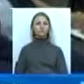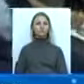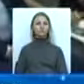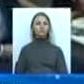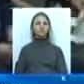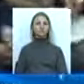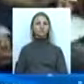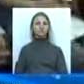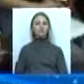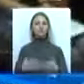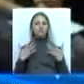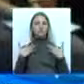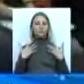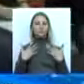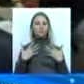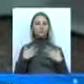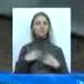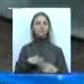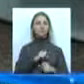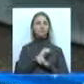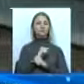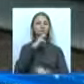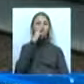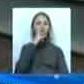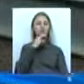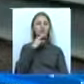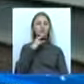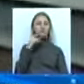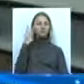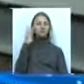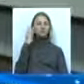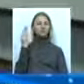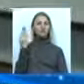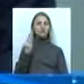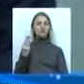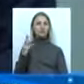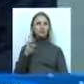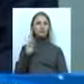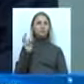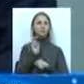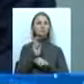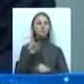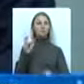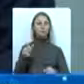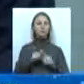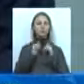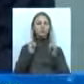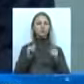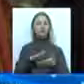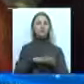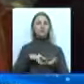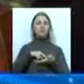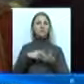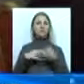Бурабай Қазақстанның Інжу маржаны, Қазақстандық Швейцария атанған аймақ. Жыл сайын мұнда келуші туристердің саны артып келеді. Алдағы уақытта тіпті